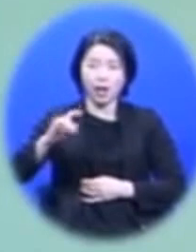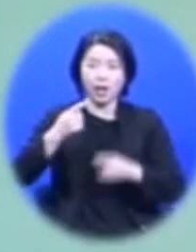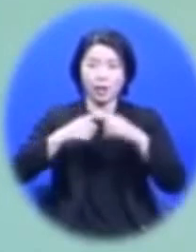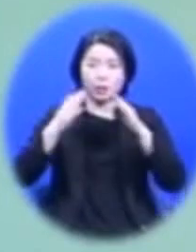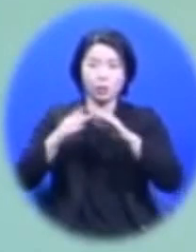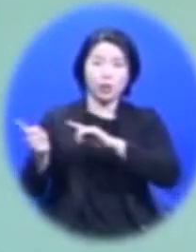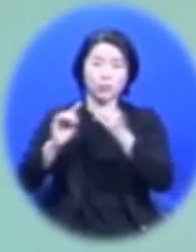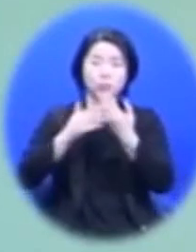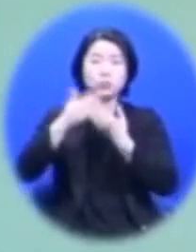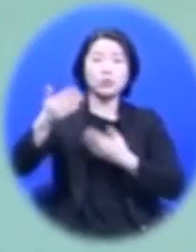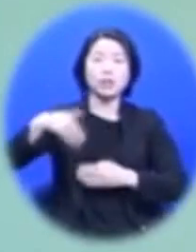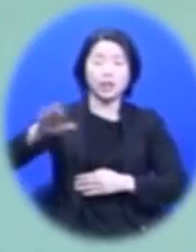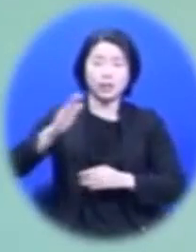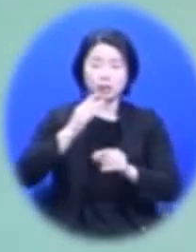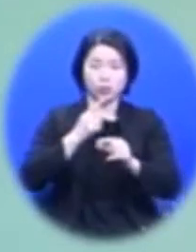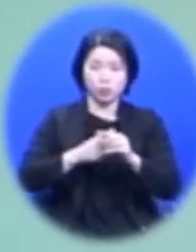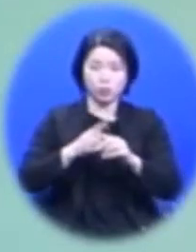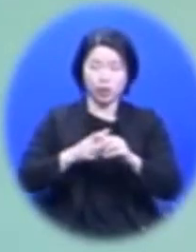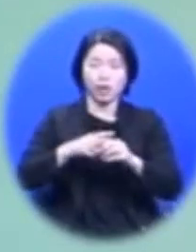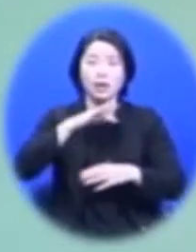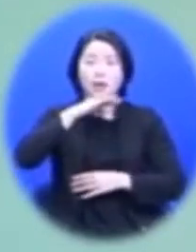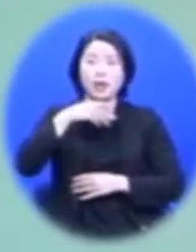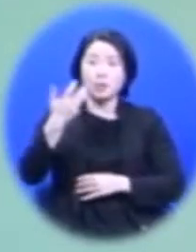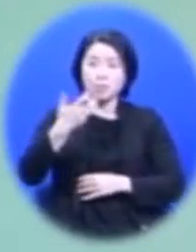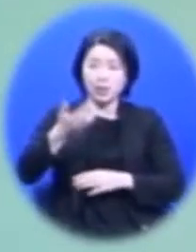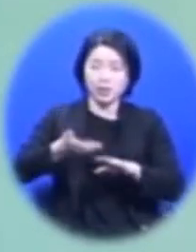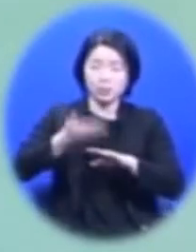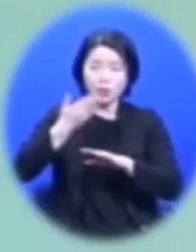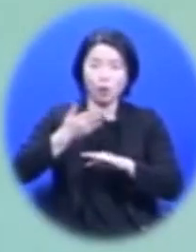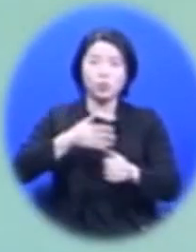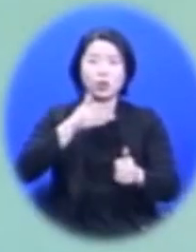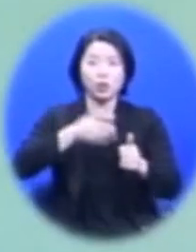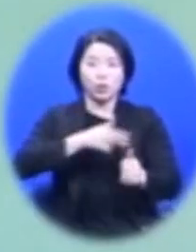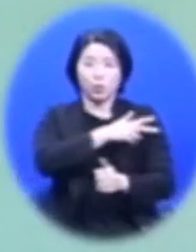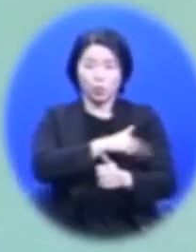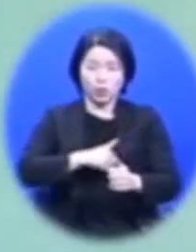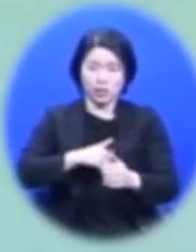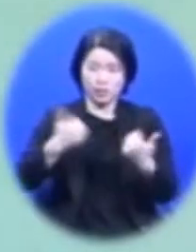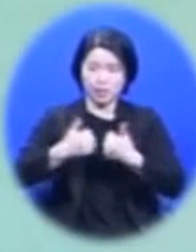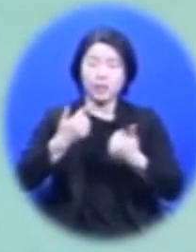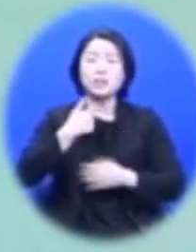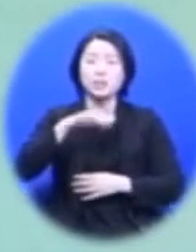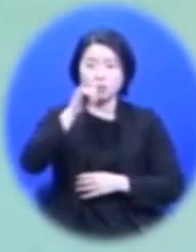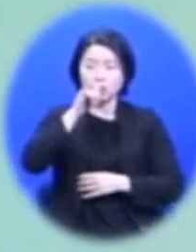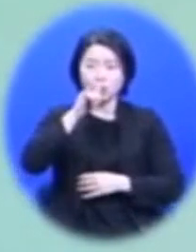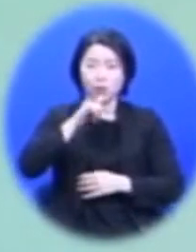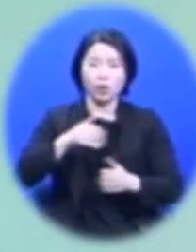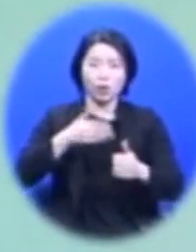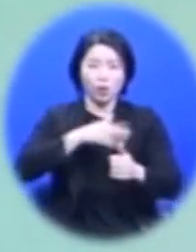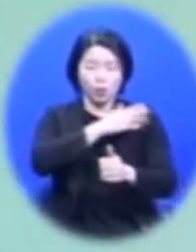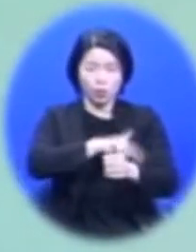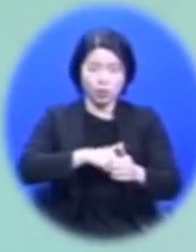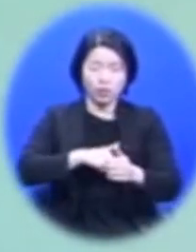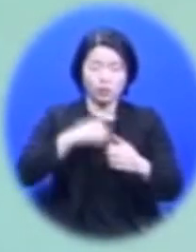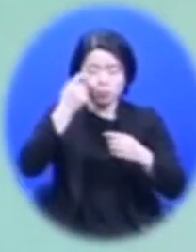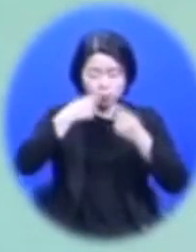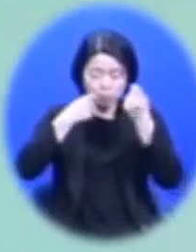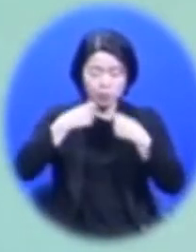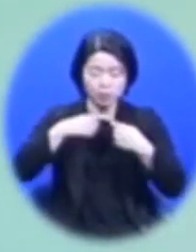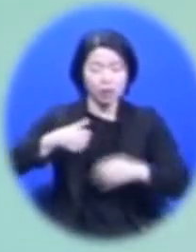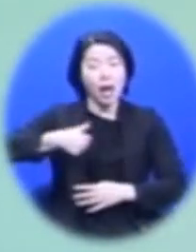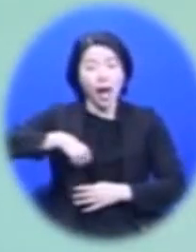넘으신 권사님을 상담한 적이 있습니다. 그 권사님이 울면서 자식을 죽인